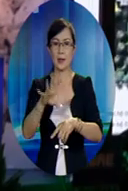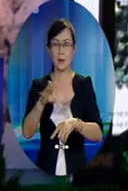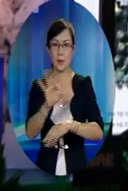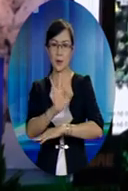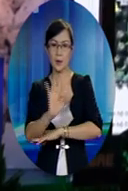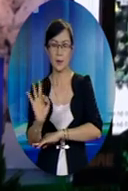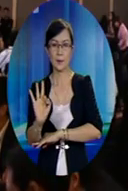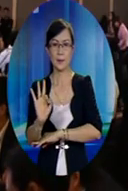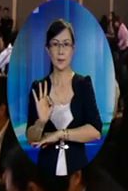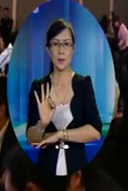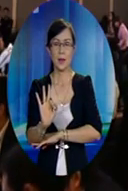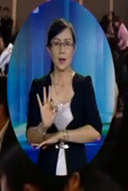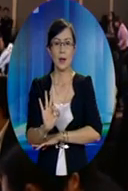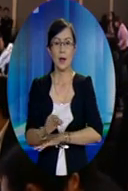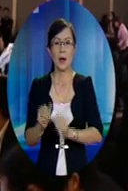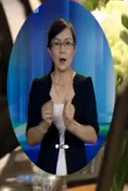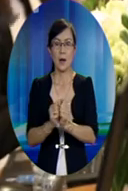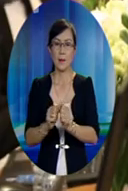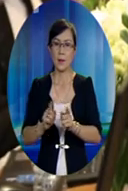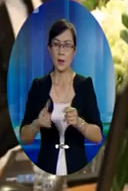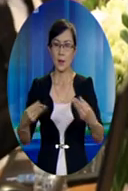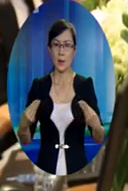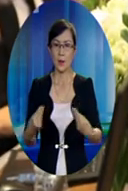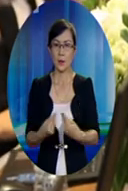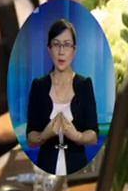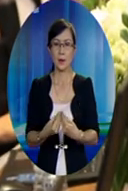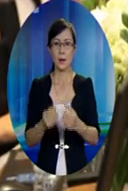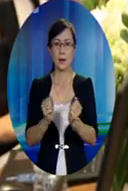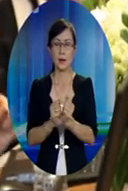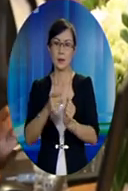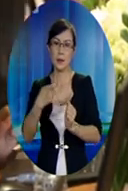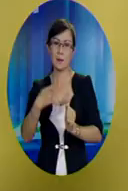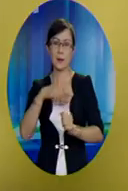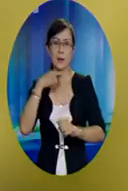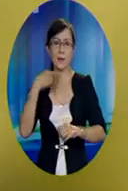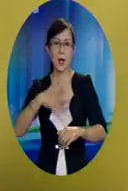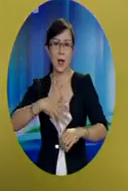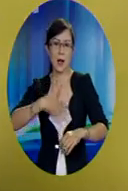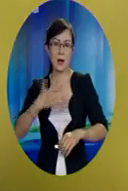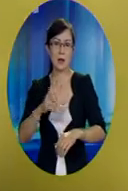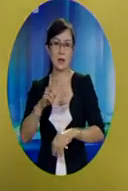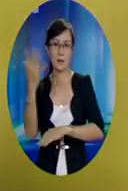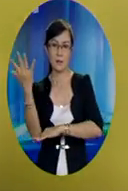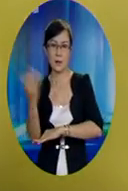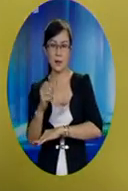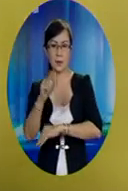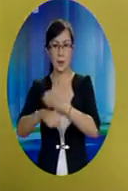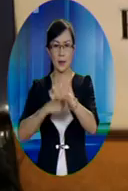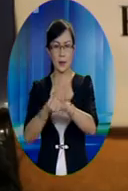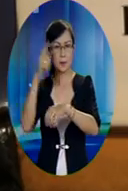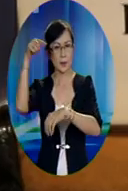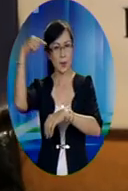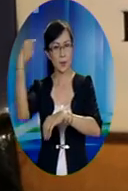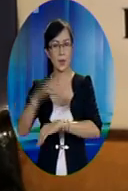đồng. Với phương thức hợp tác đầu tư khai thác, tập đoàn Singroup cam kết lợi nhuận tối thiểu 9% trong 10 năm đầu sở hữu cho các chủ